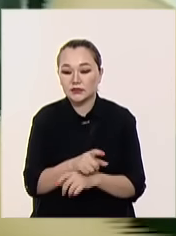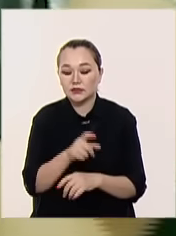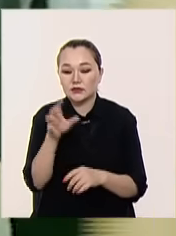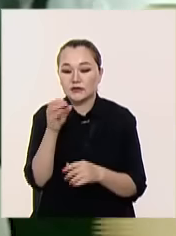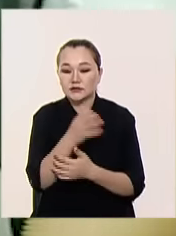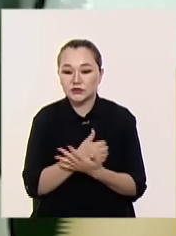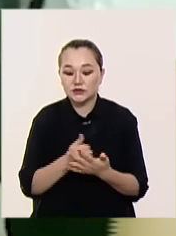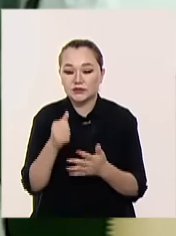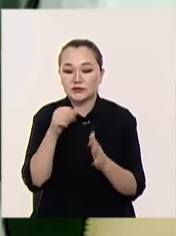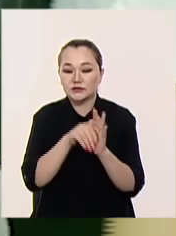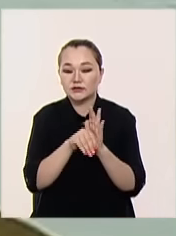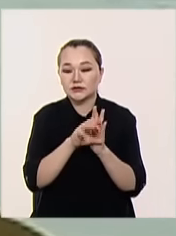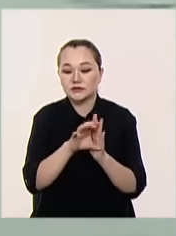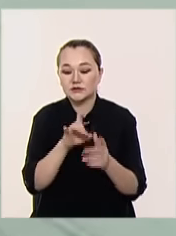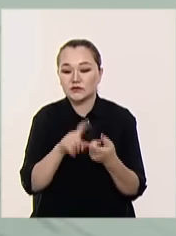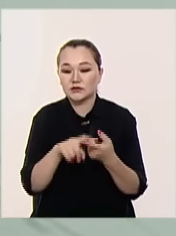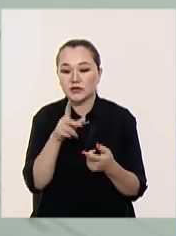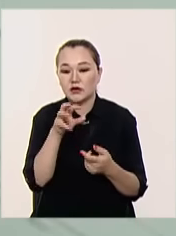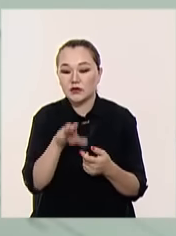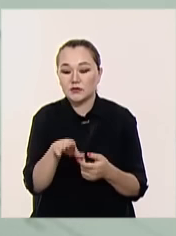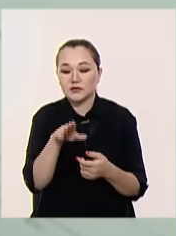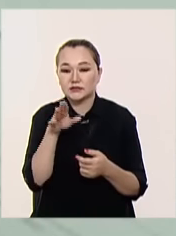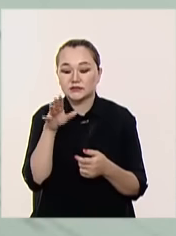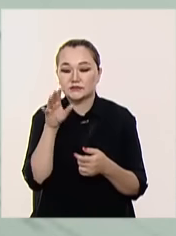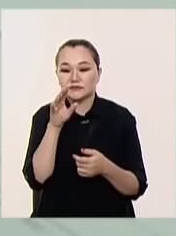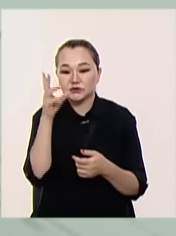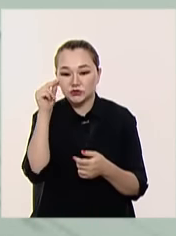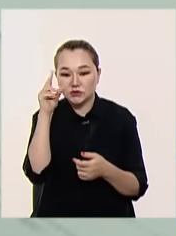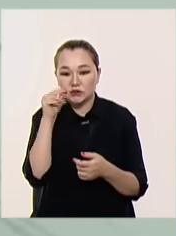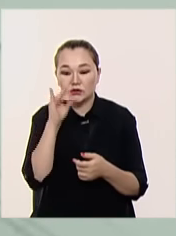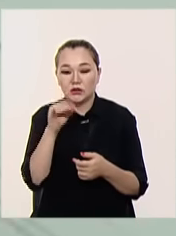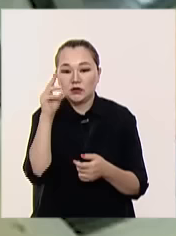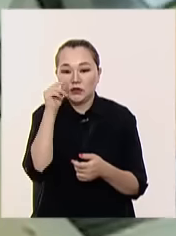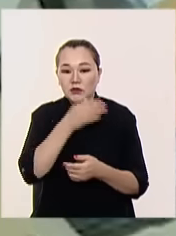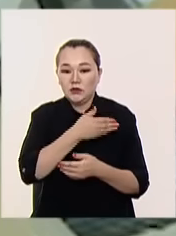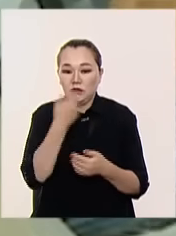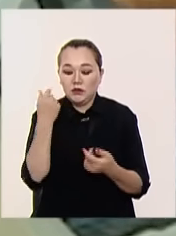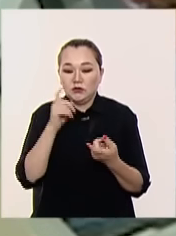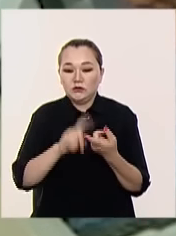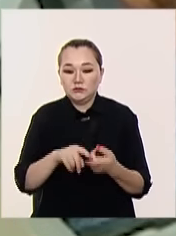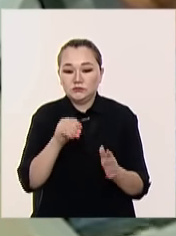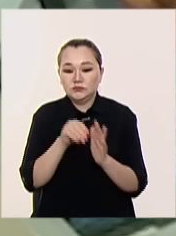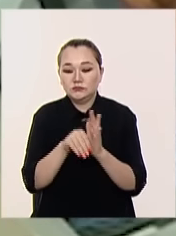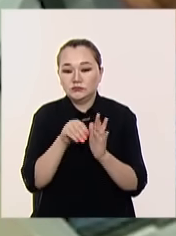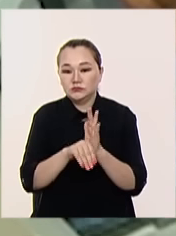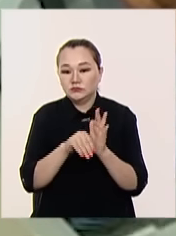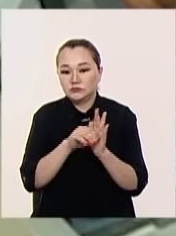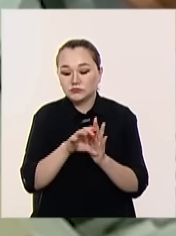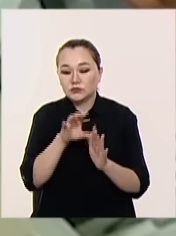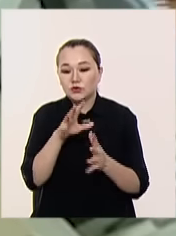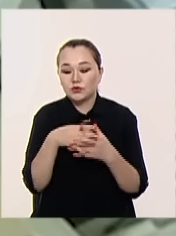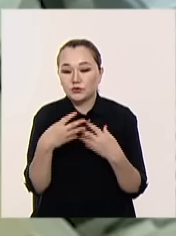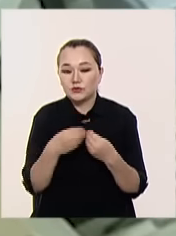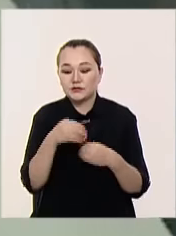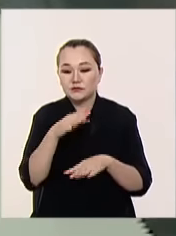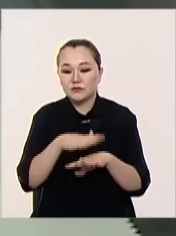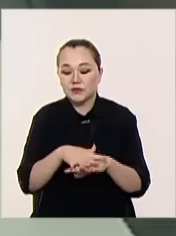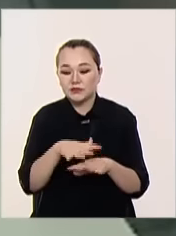салымдарға, депозиттерге кепілдік беру қорындағы мерзімді және мерзімсіз салымдарға, сондай-ақ отбасы банктегі